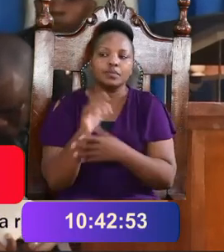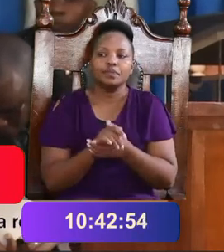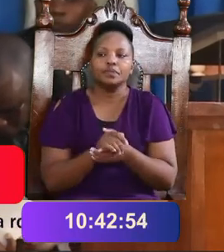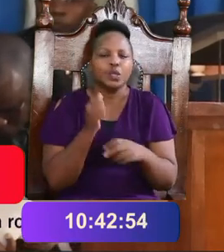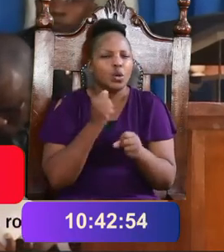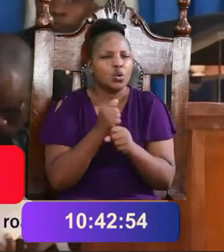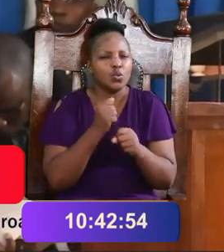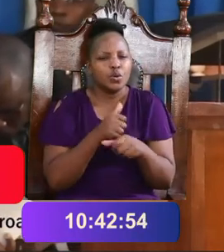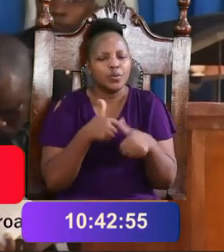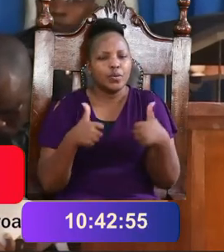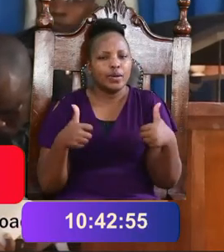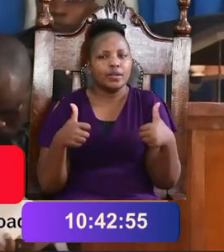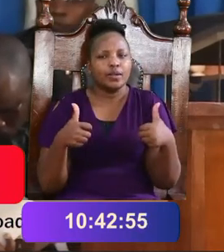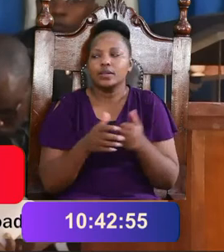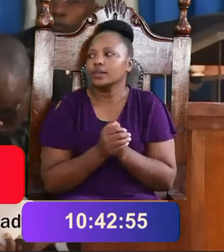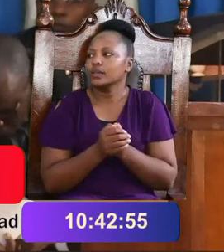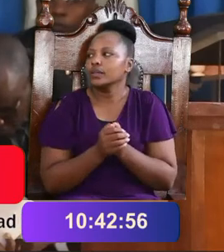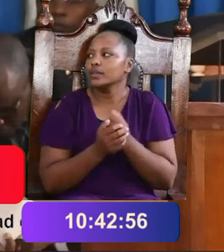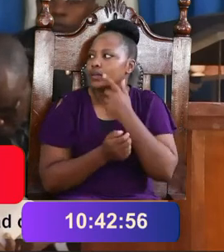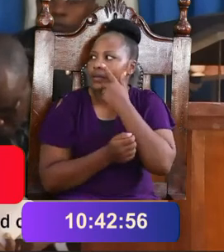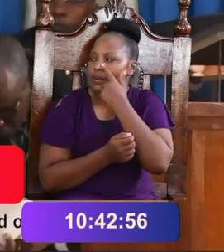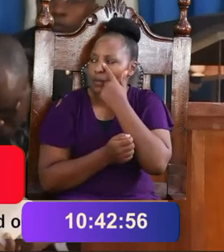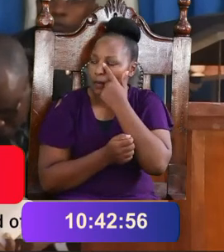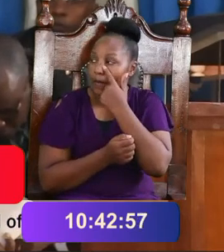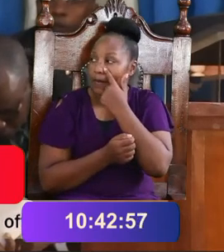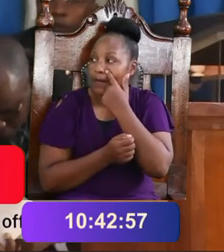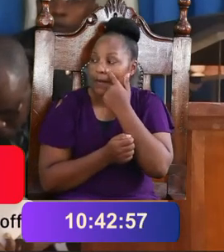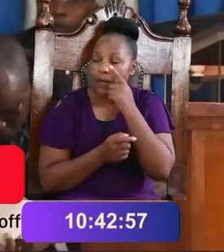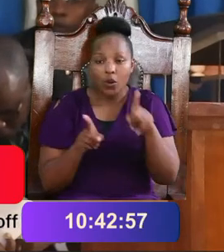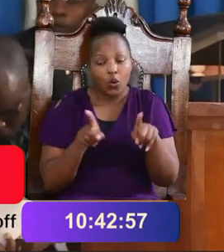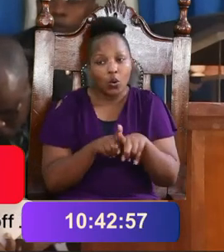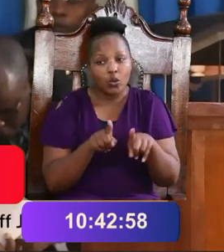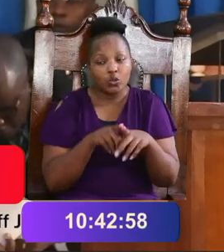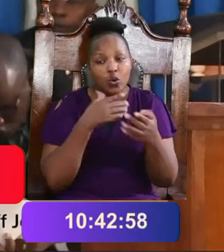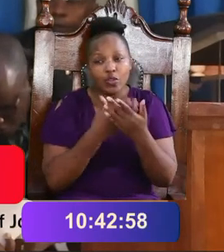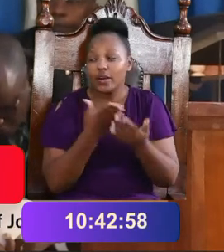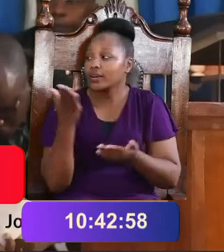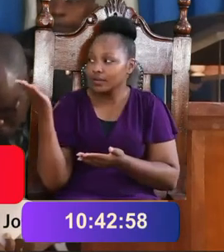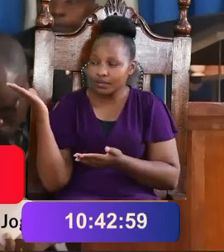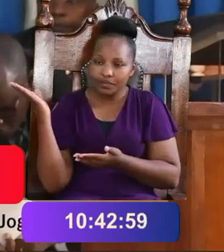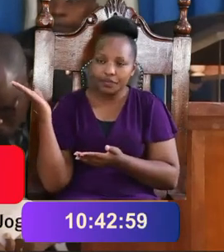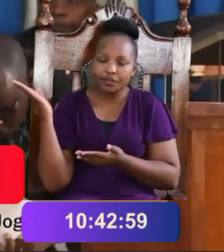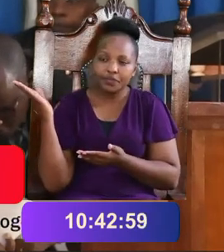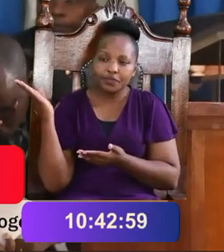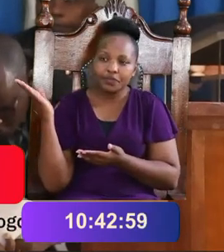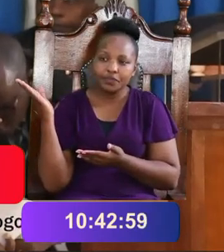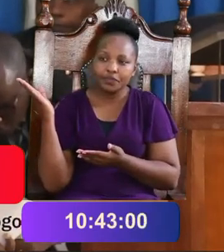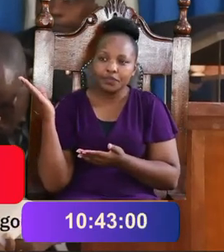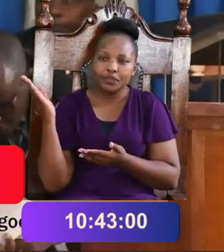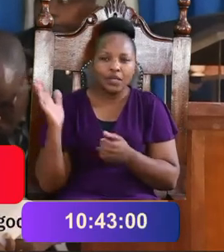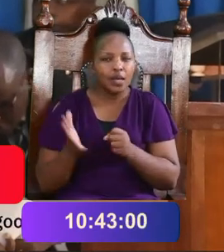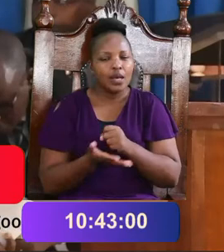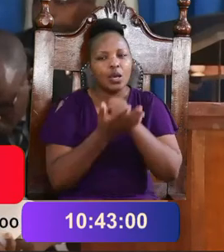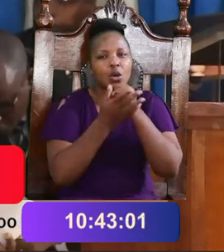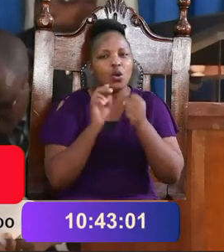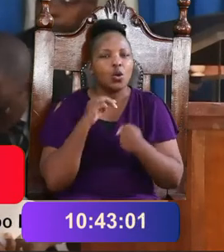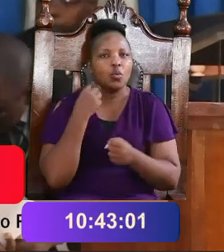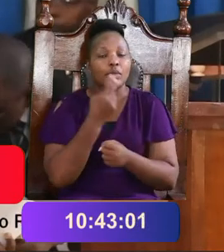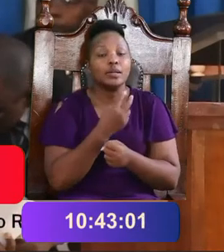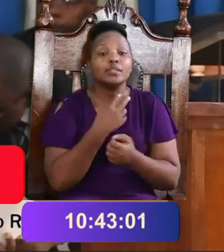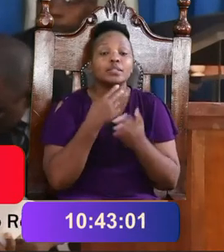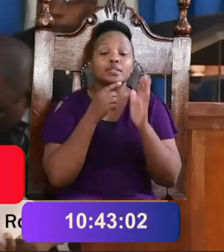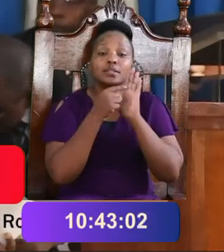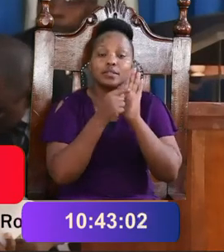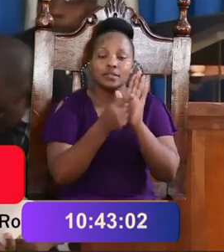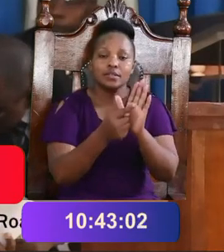kufanya vyema vile wameweza kufanya, na vile vile kuwashukuru wanafunzi wetu, maana wametuwezesha hata